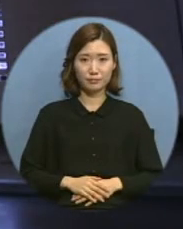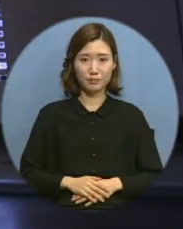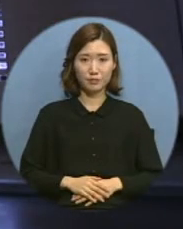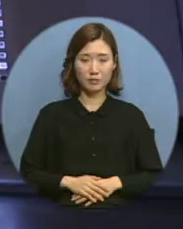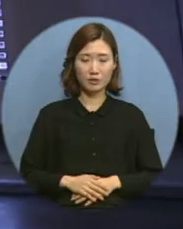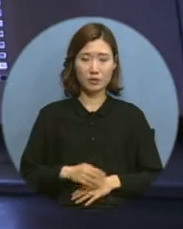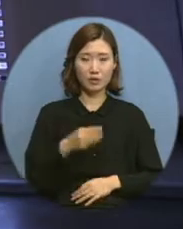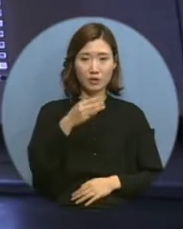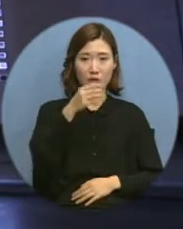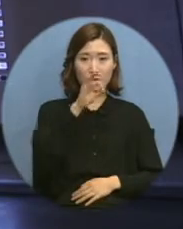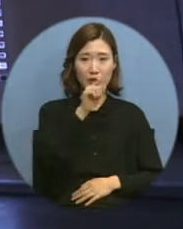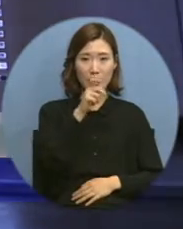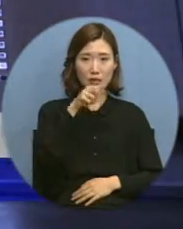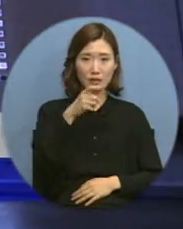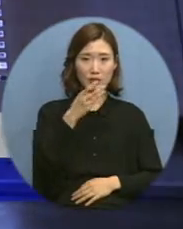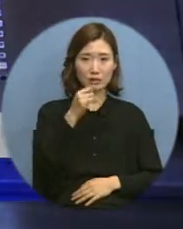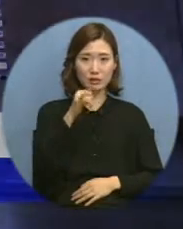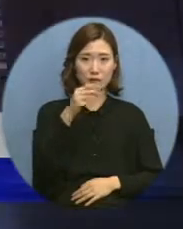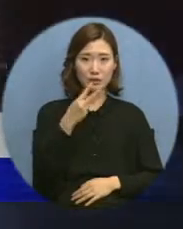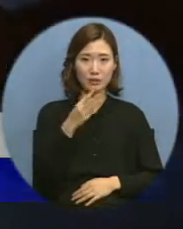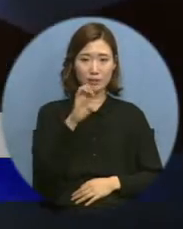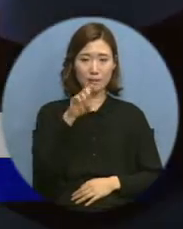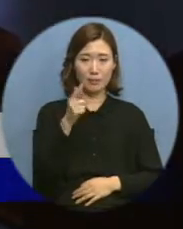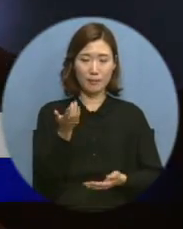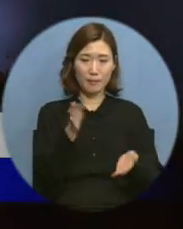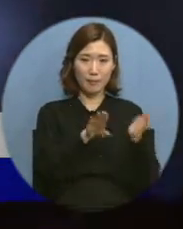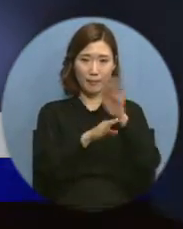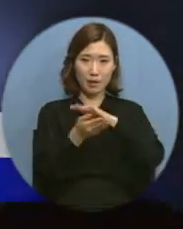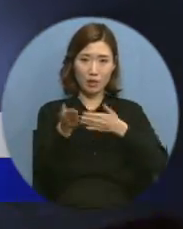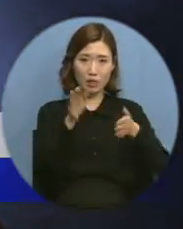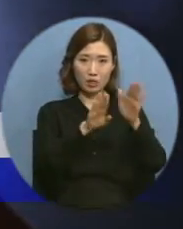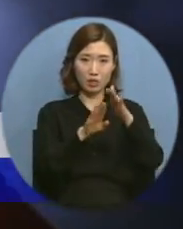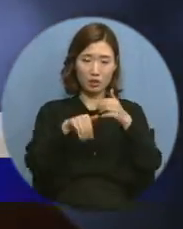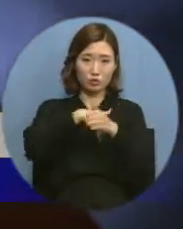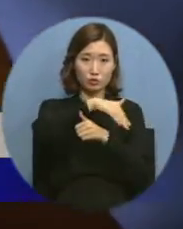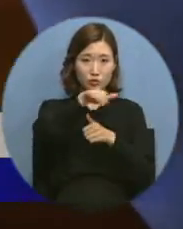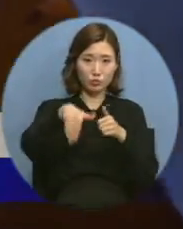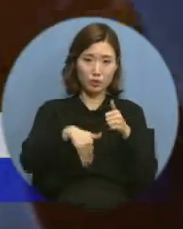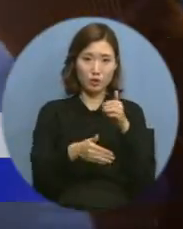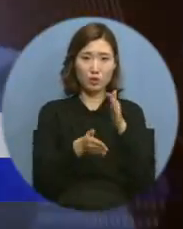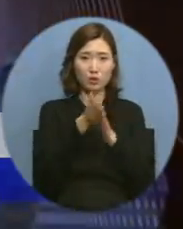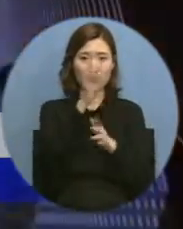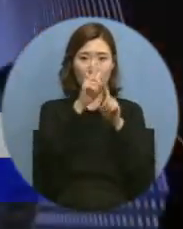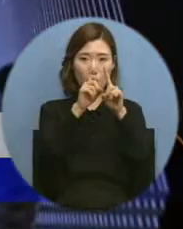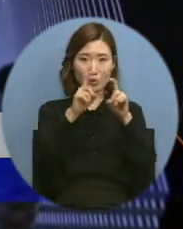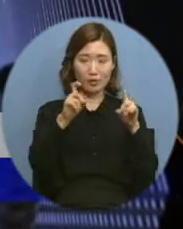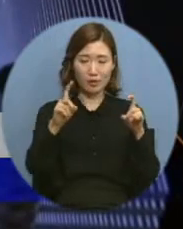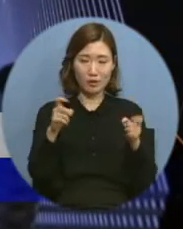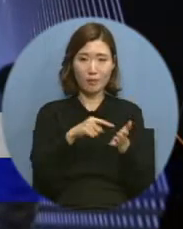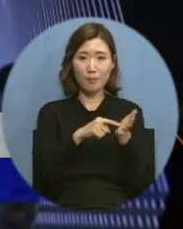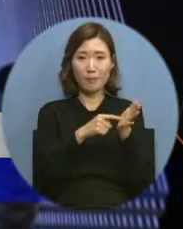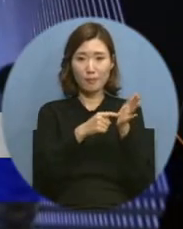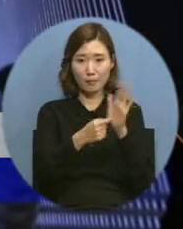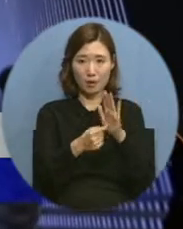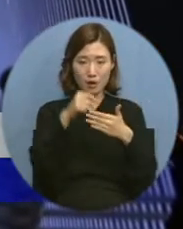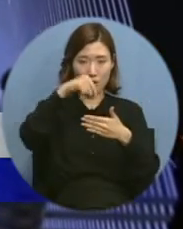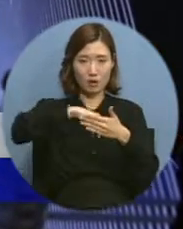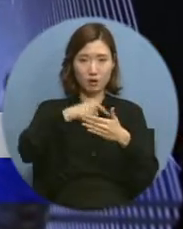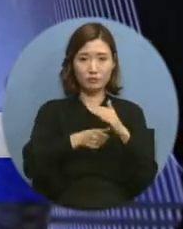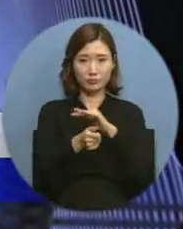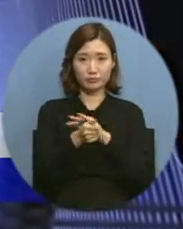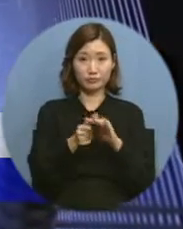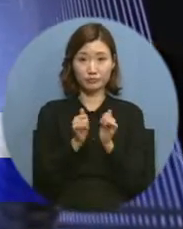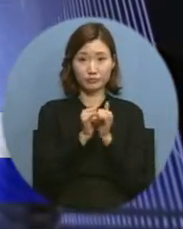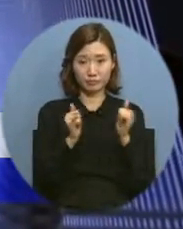켜켜이 쌓인 투명한 아크릴판. 그 둘레에는 한양도성을 형상화한 띠가, 아크릴판 속에는